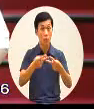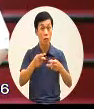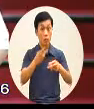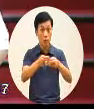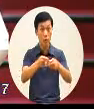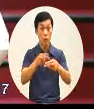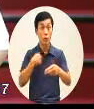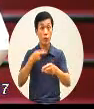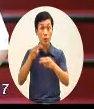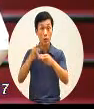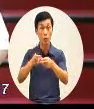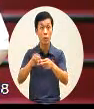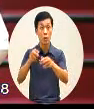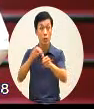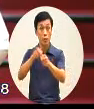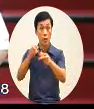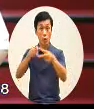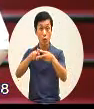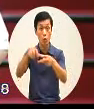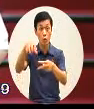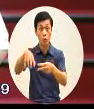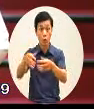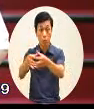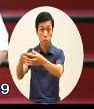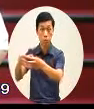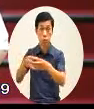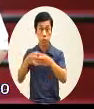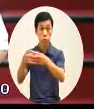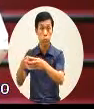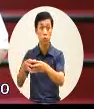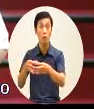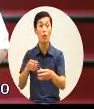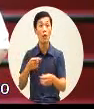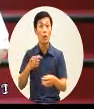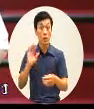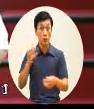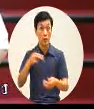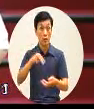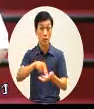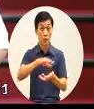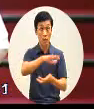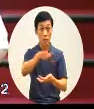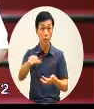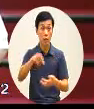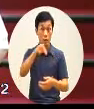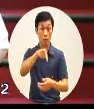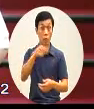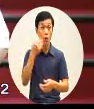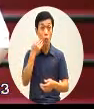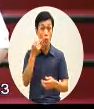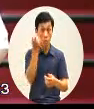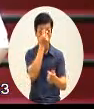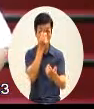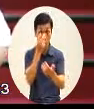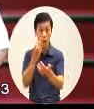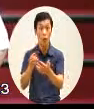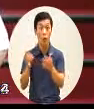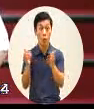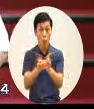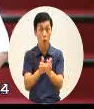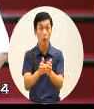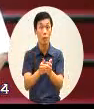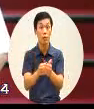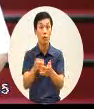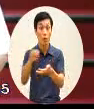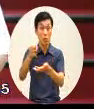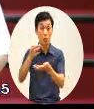处还有整体的团队的精神，但是站在立场上，如果一旦验收完成领钱啦吼，